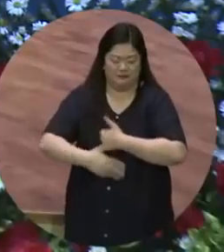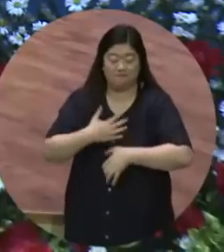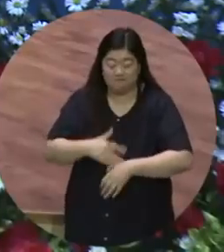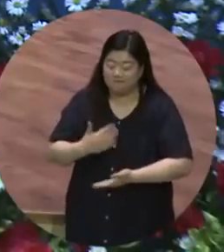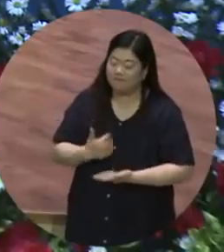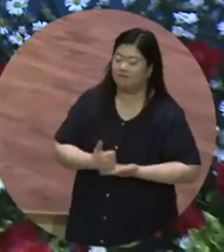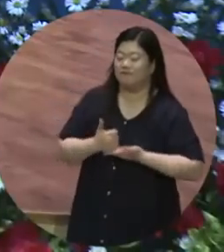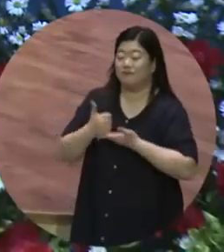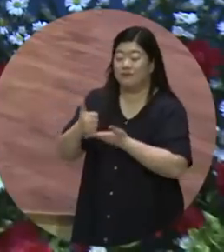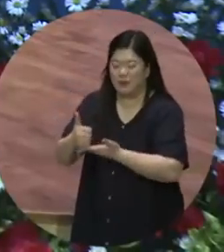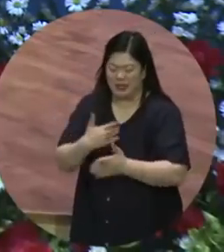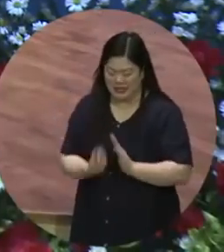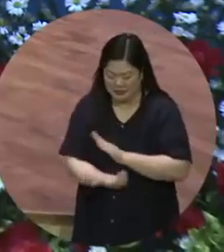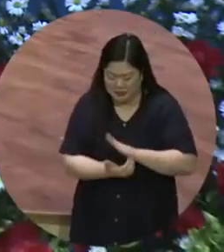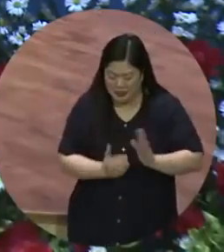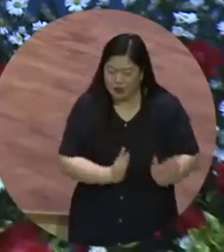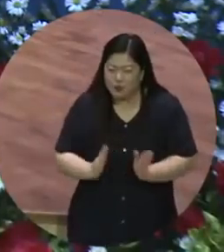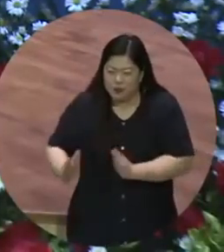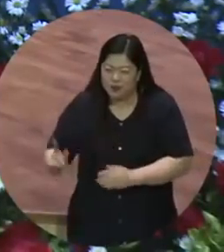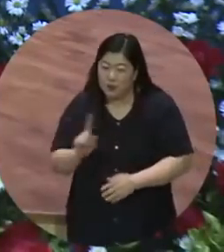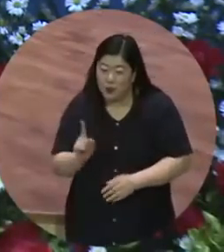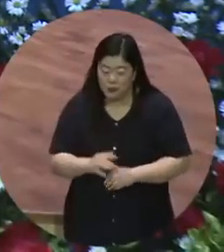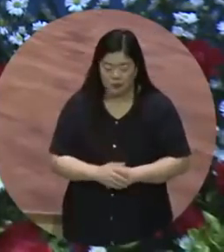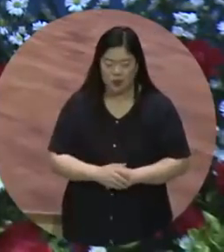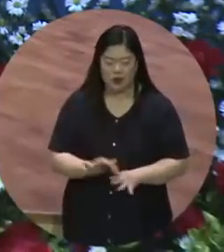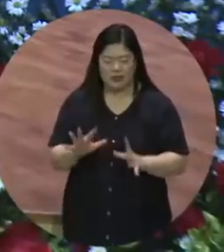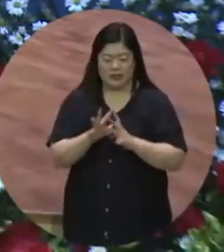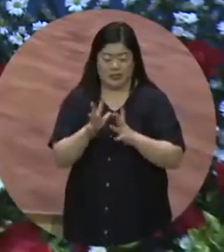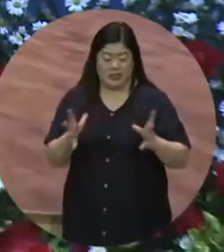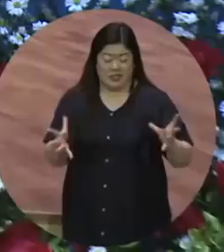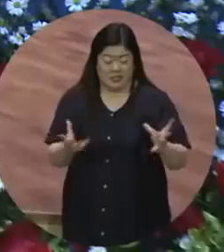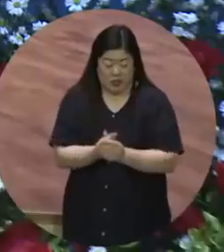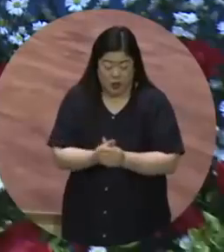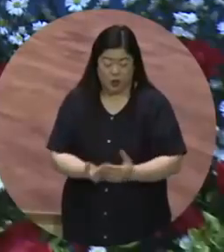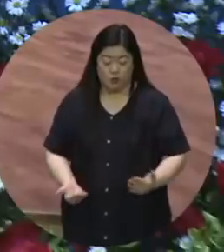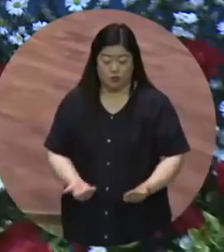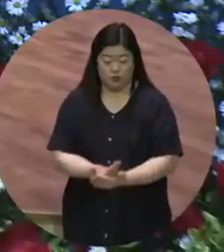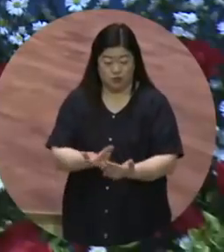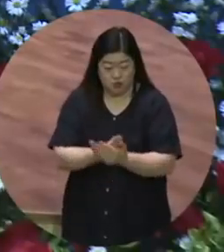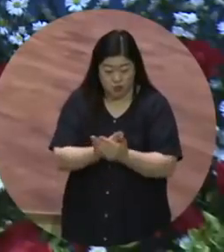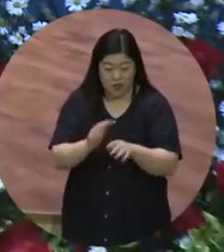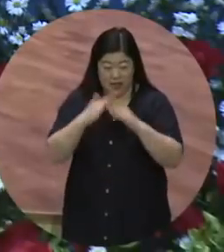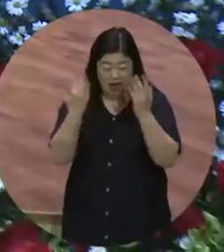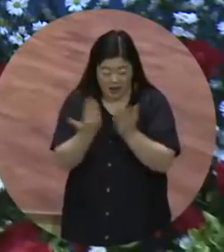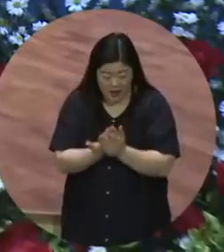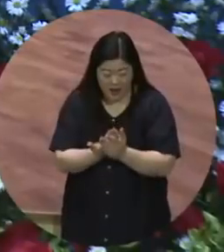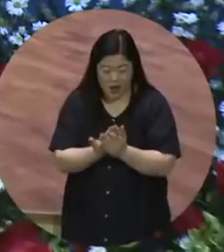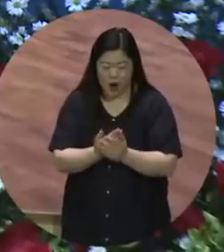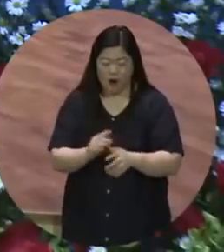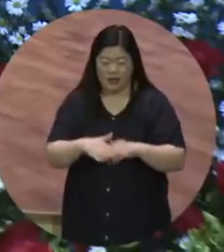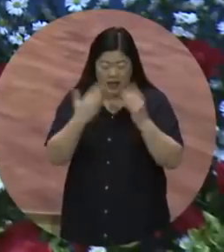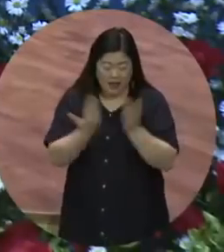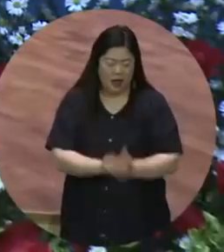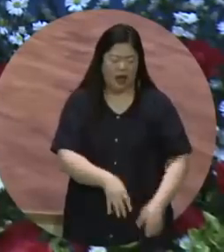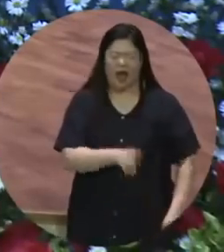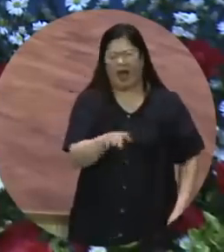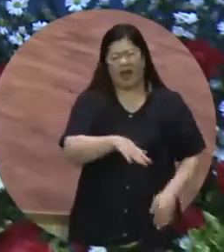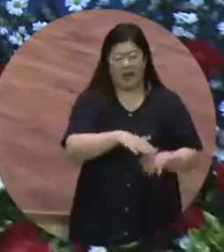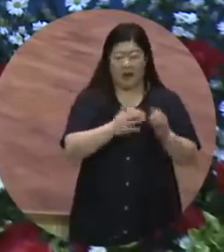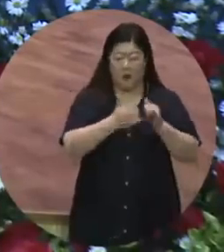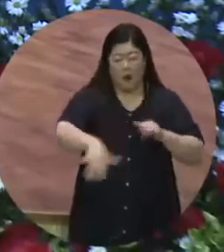절대 가능 절대 불가능 이거 누구의 손에 있어요? 하나님 능력 손에 있어요. 절대 불가능을 가능케